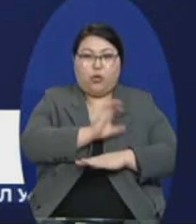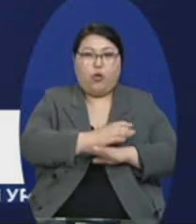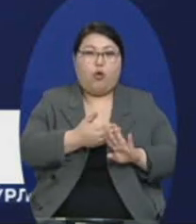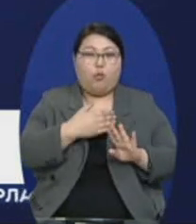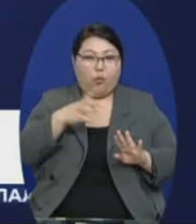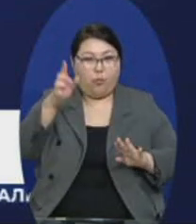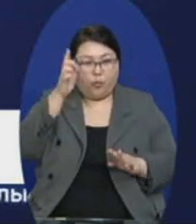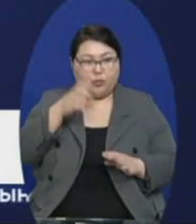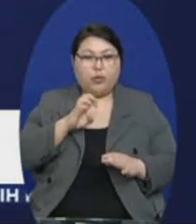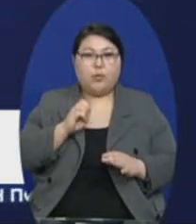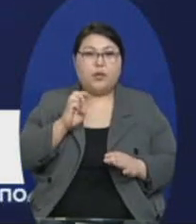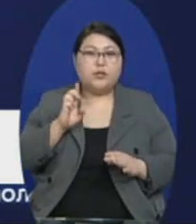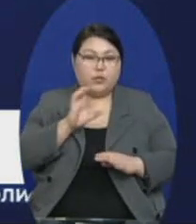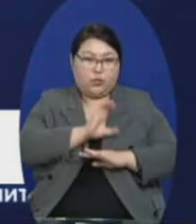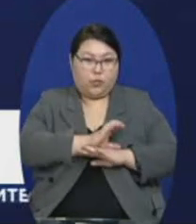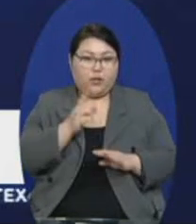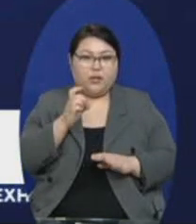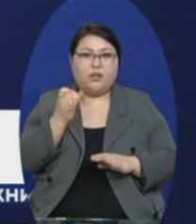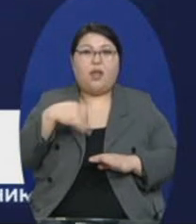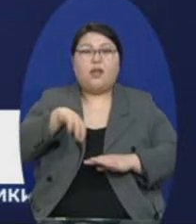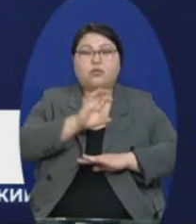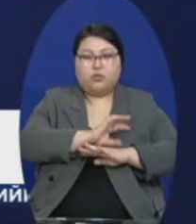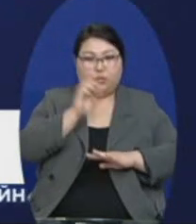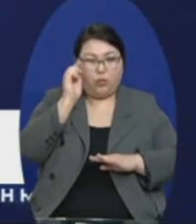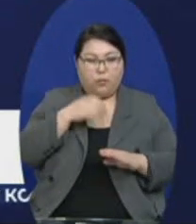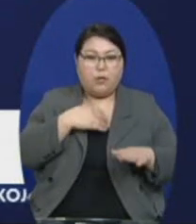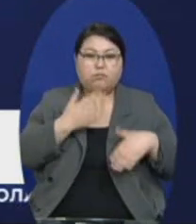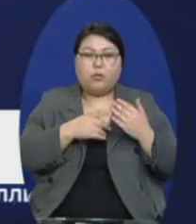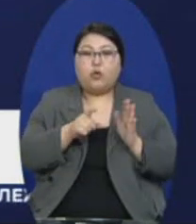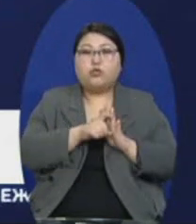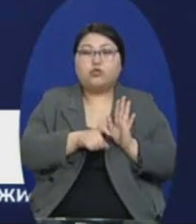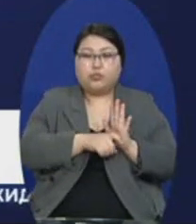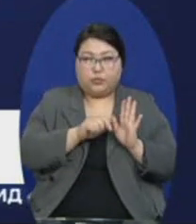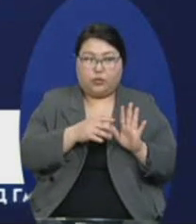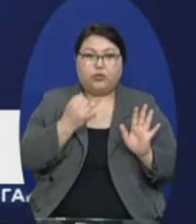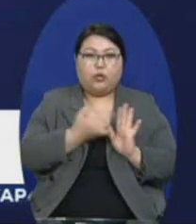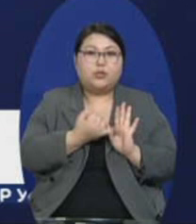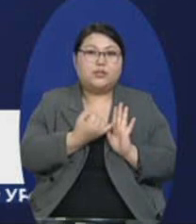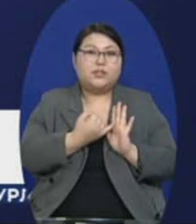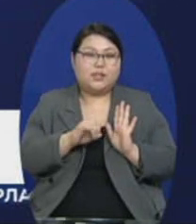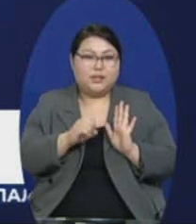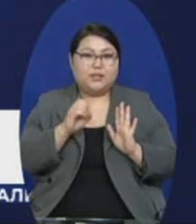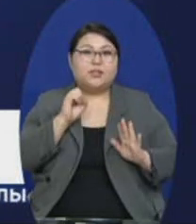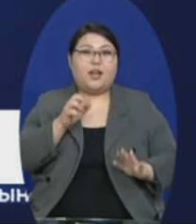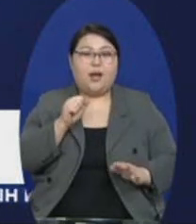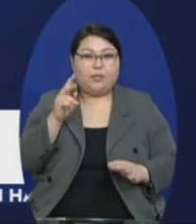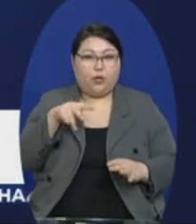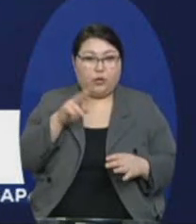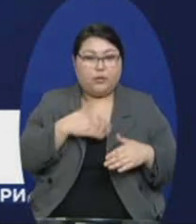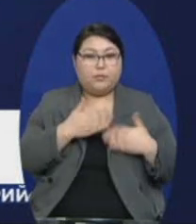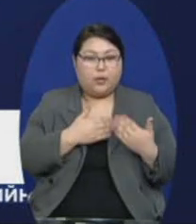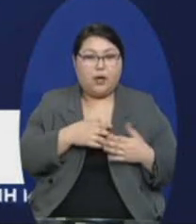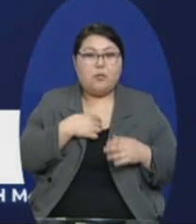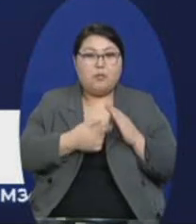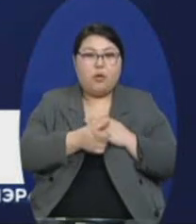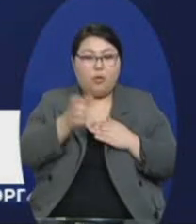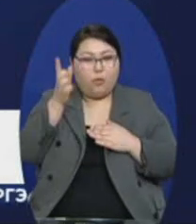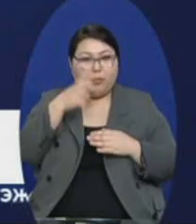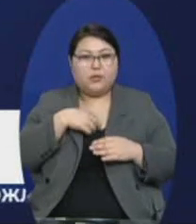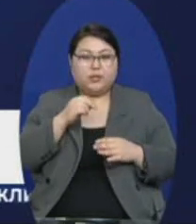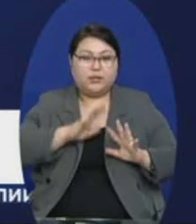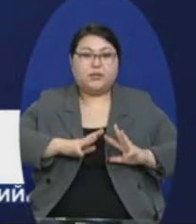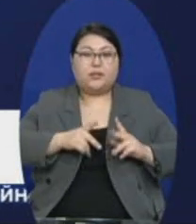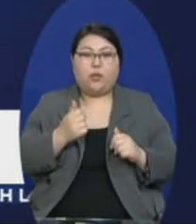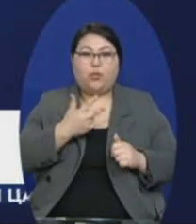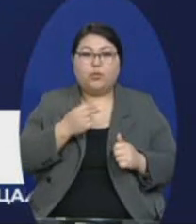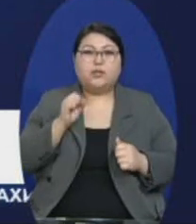эхлээд ерөнхий боловсролын сургууль, ихтэй сургууль хэрэгжүүлсэн хөтөлбөрт 760 сая ам доллар зарцуулсан бол мэрэгжлийн боловсролын чанарыг сайжруулахад